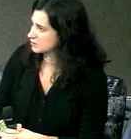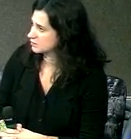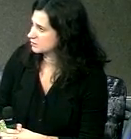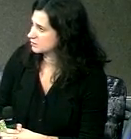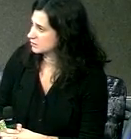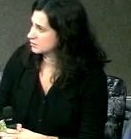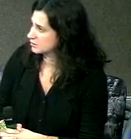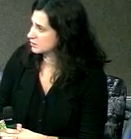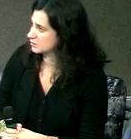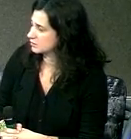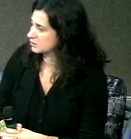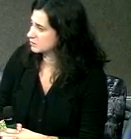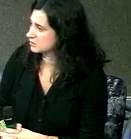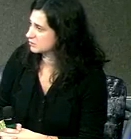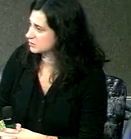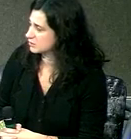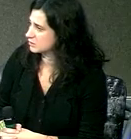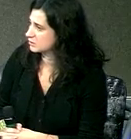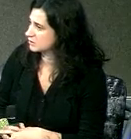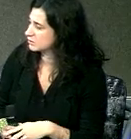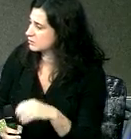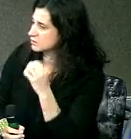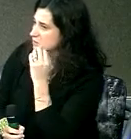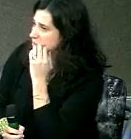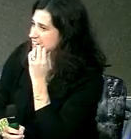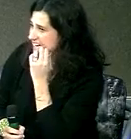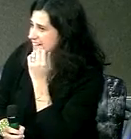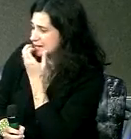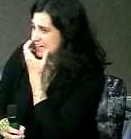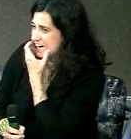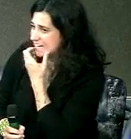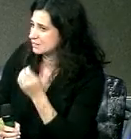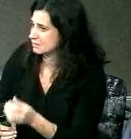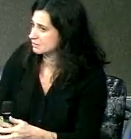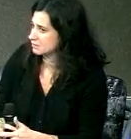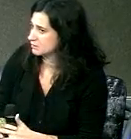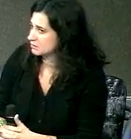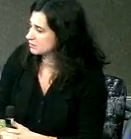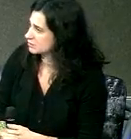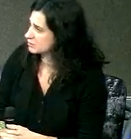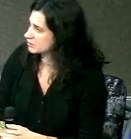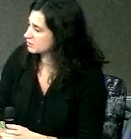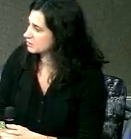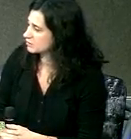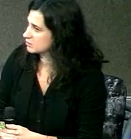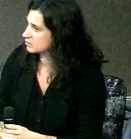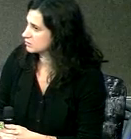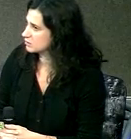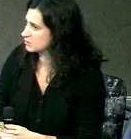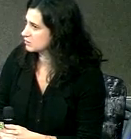des campagnes qui sont faites, enfin des livrets d'informations pour les femmes enceintes qui essayent justement de ne pas aller